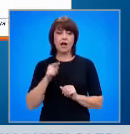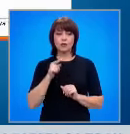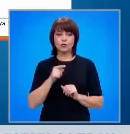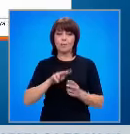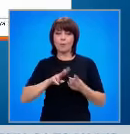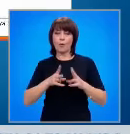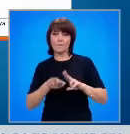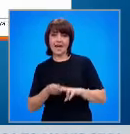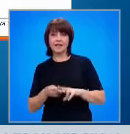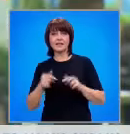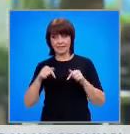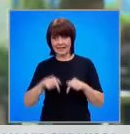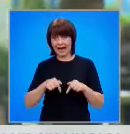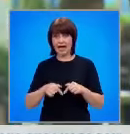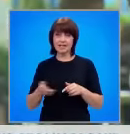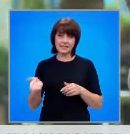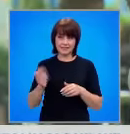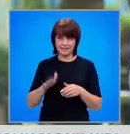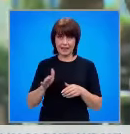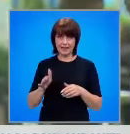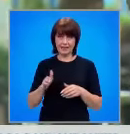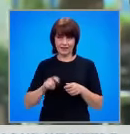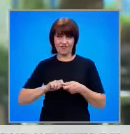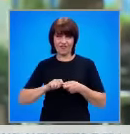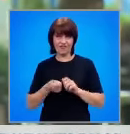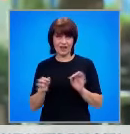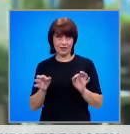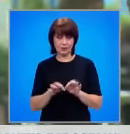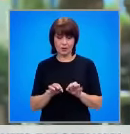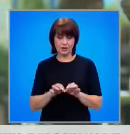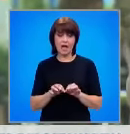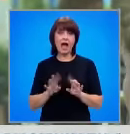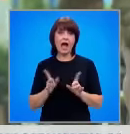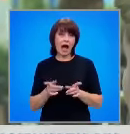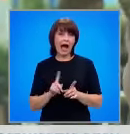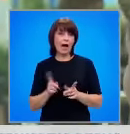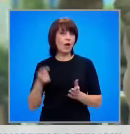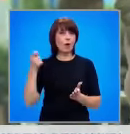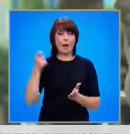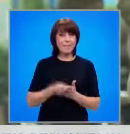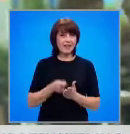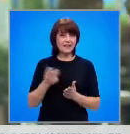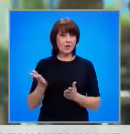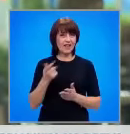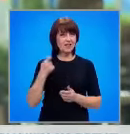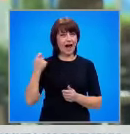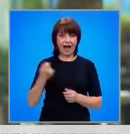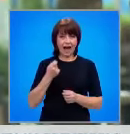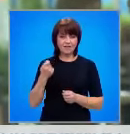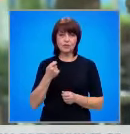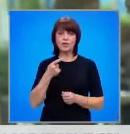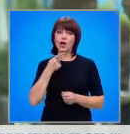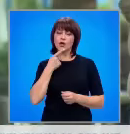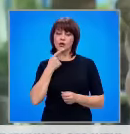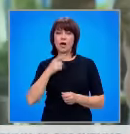текущата заплащане сметка. А ако няма и дължими суми или някой от клиент потребител си е платил фактурата за месец август, то ще бъде на